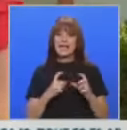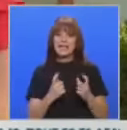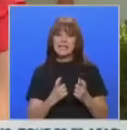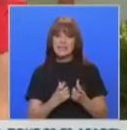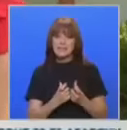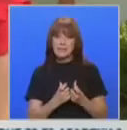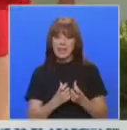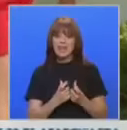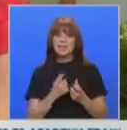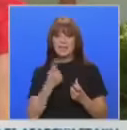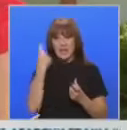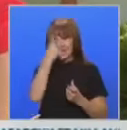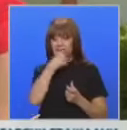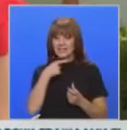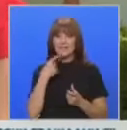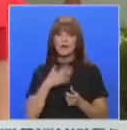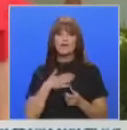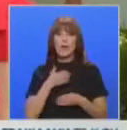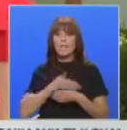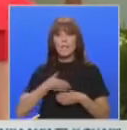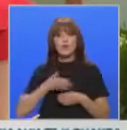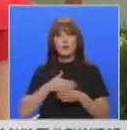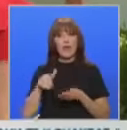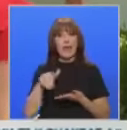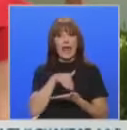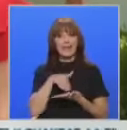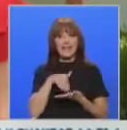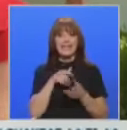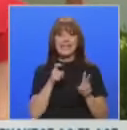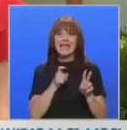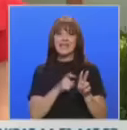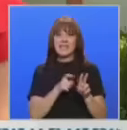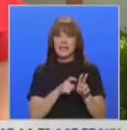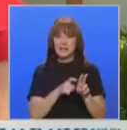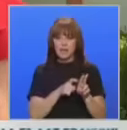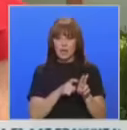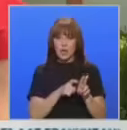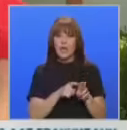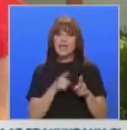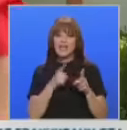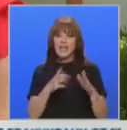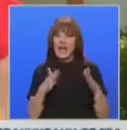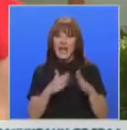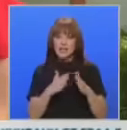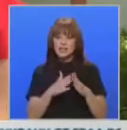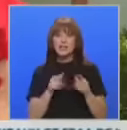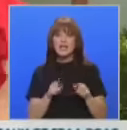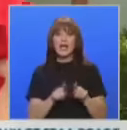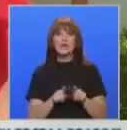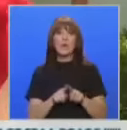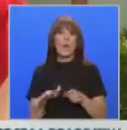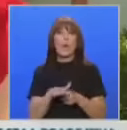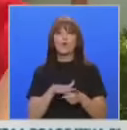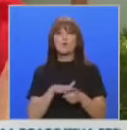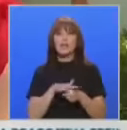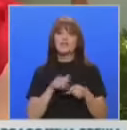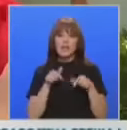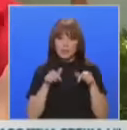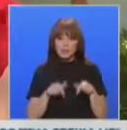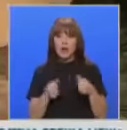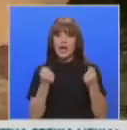адрес в община Царево и обитаваното от тях жилище трябва да е основно, т.е. те тук